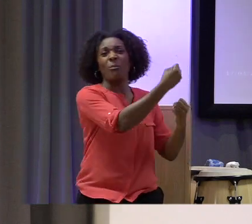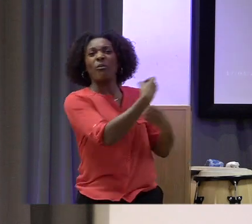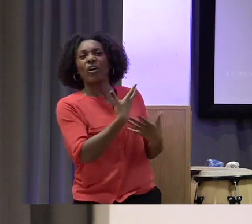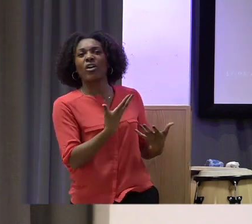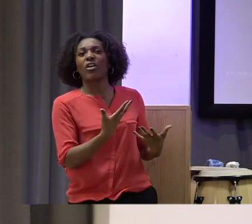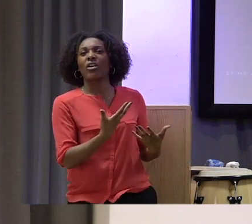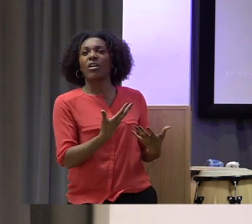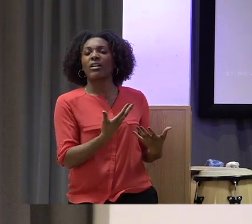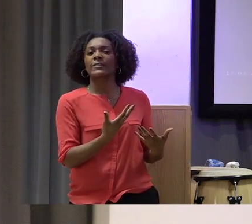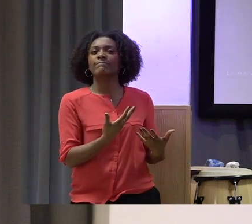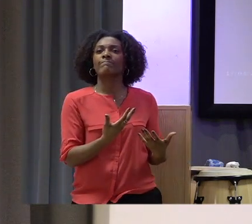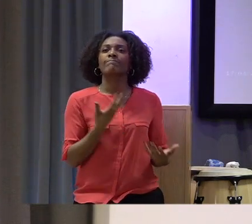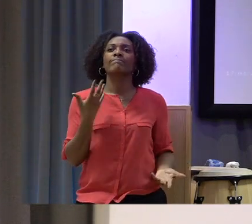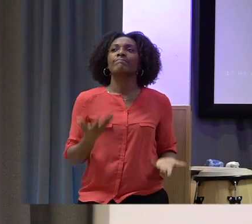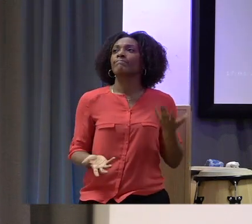Bon.